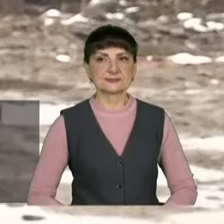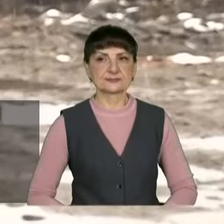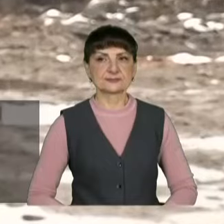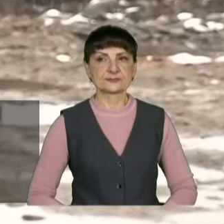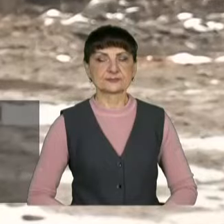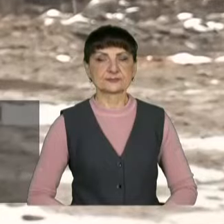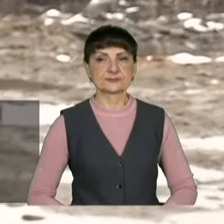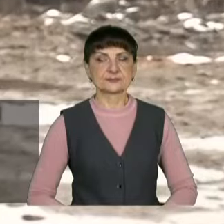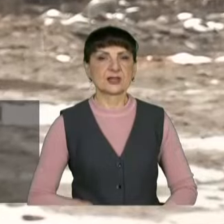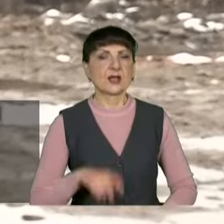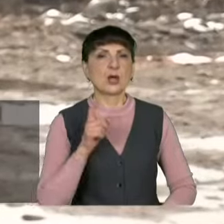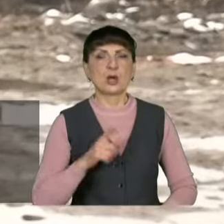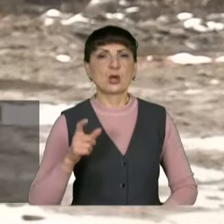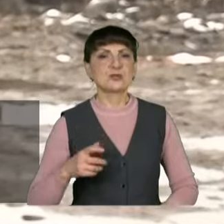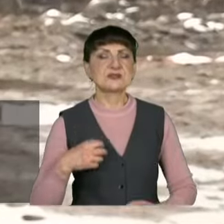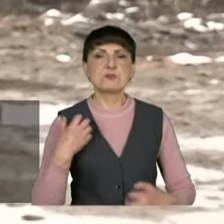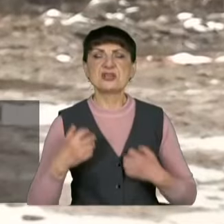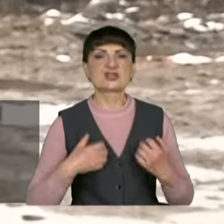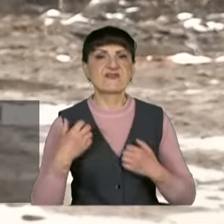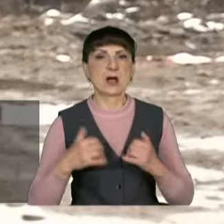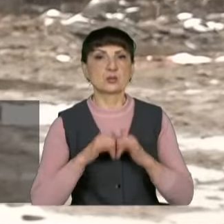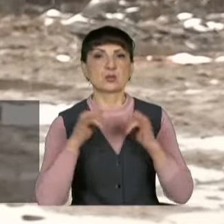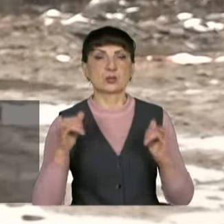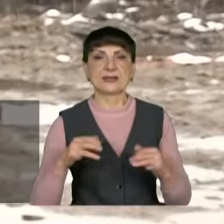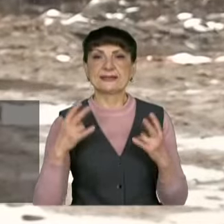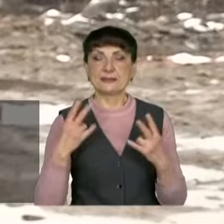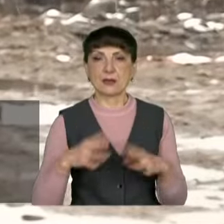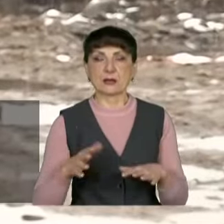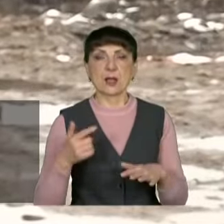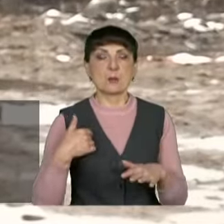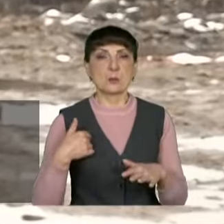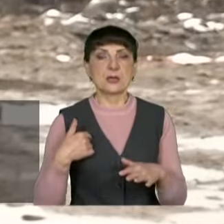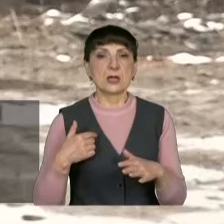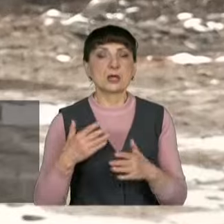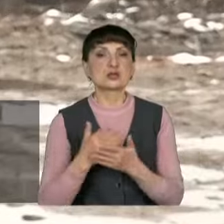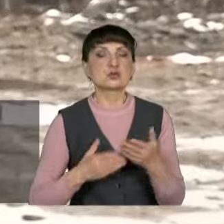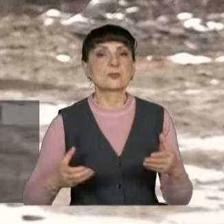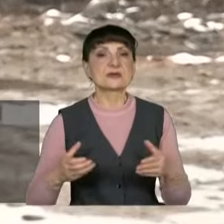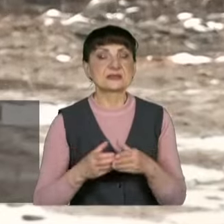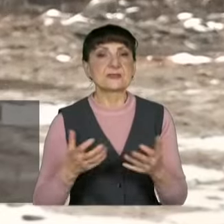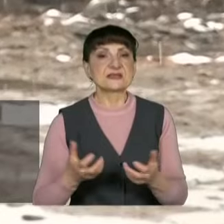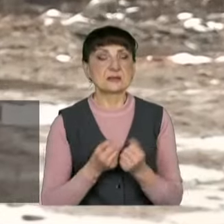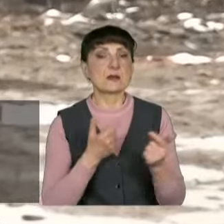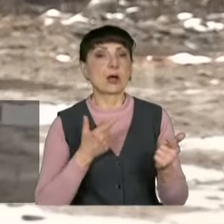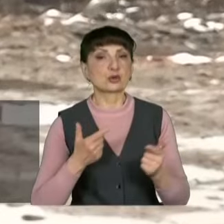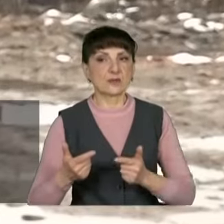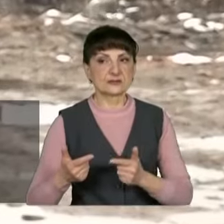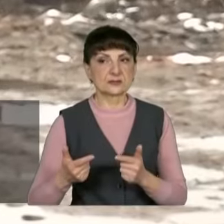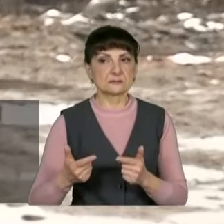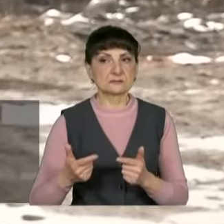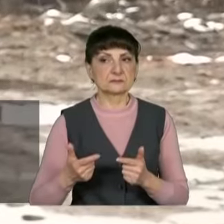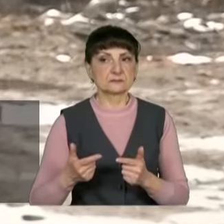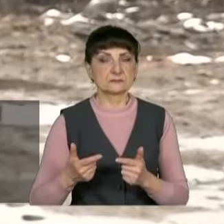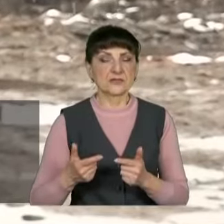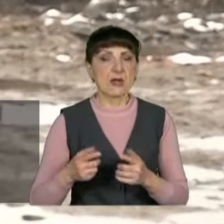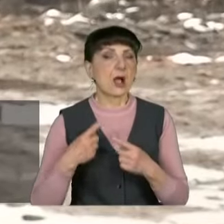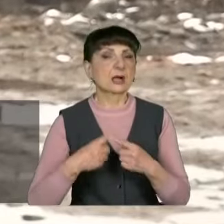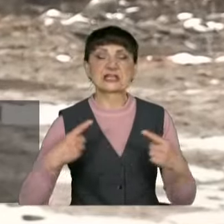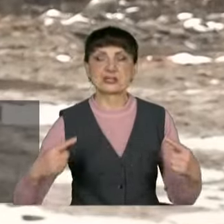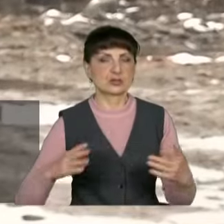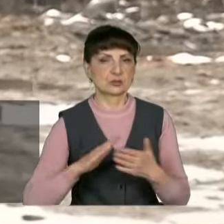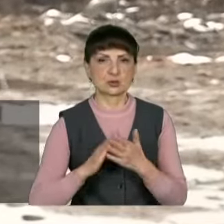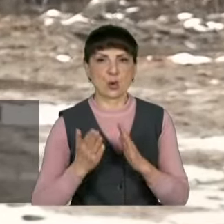Людям абсолютно переживать не стоит. То есть мы, служба спасения, готовится к различным